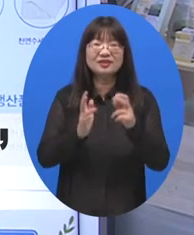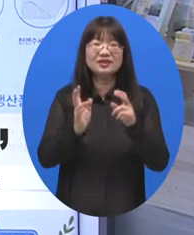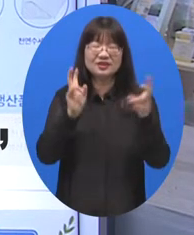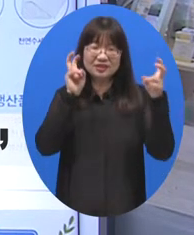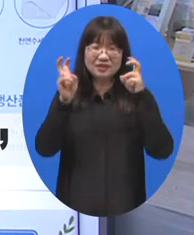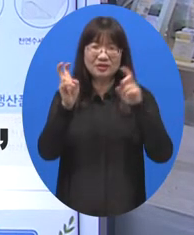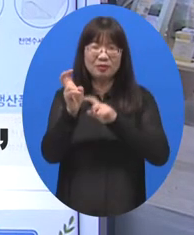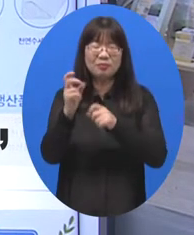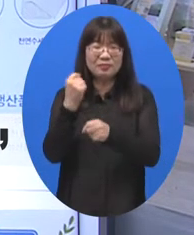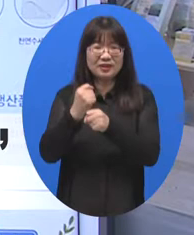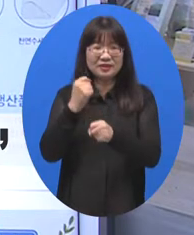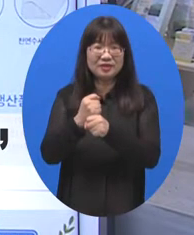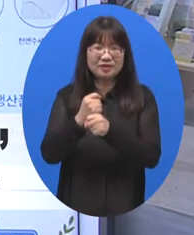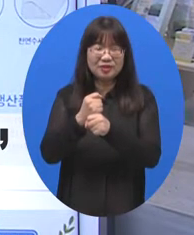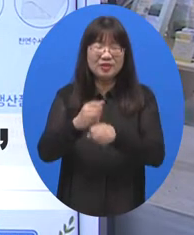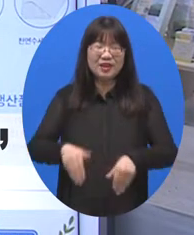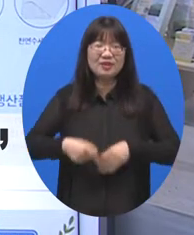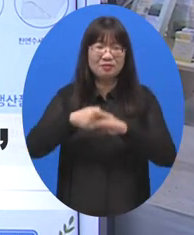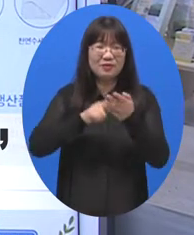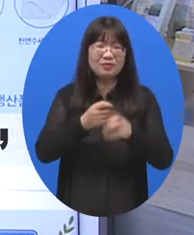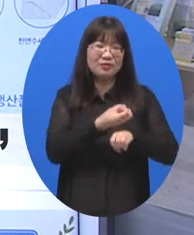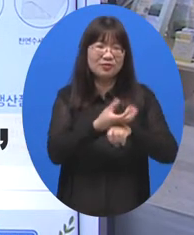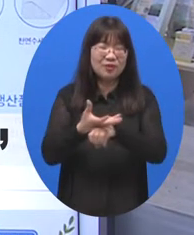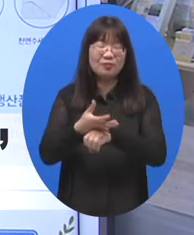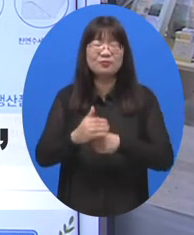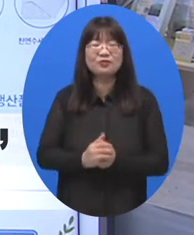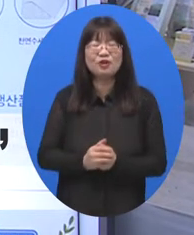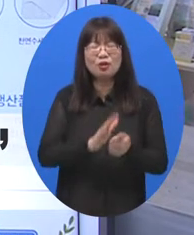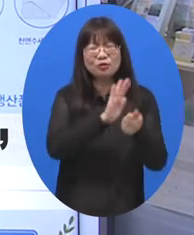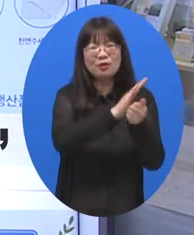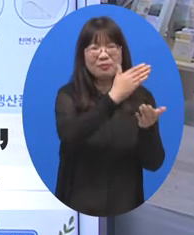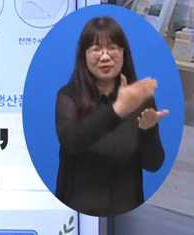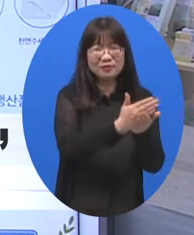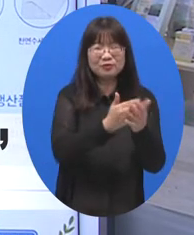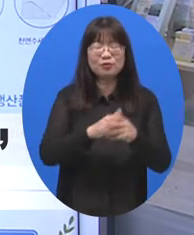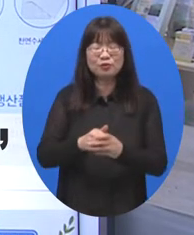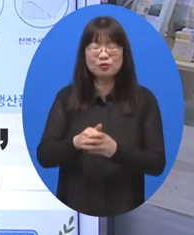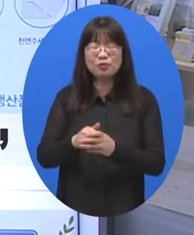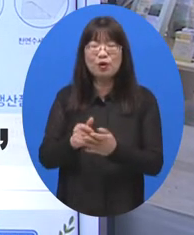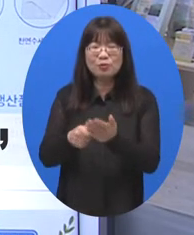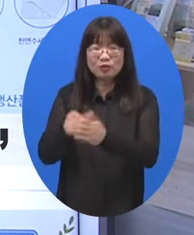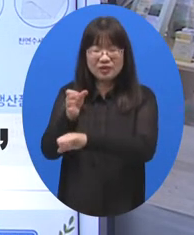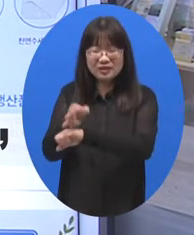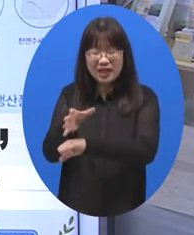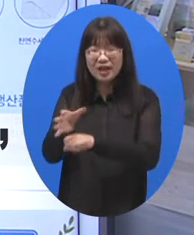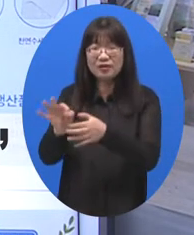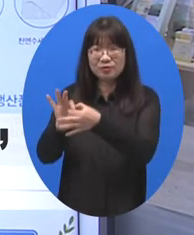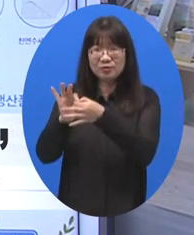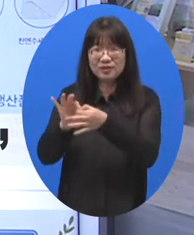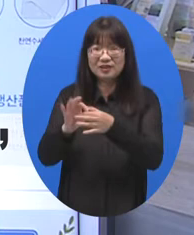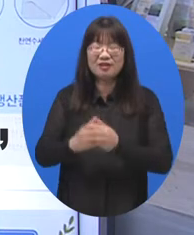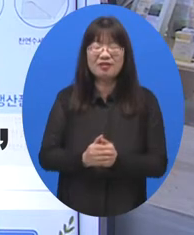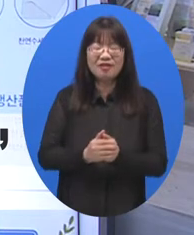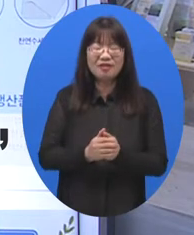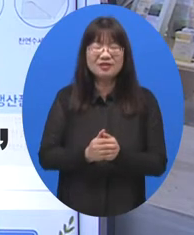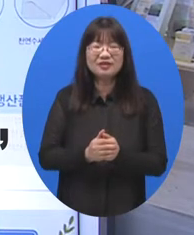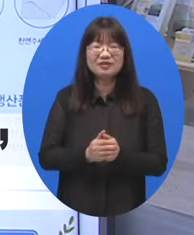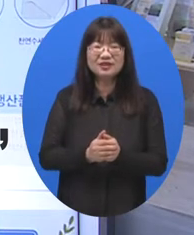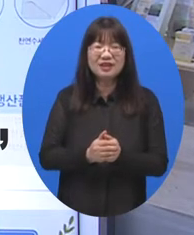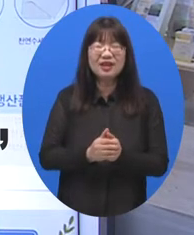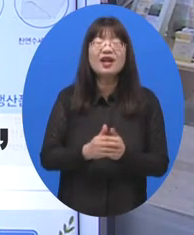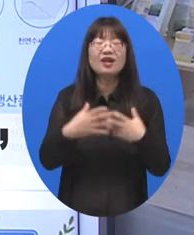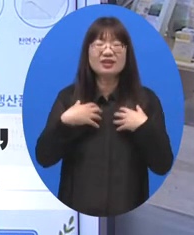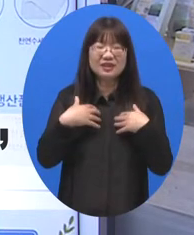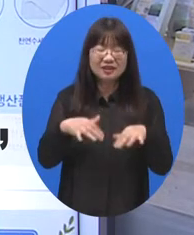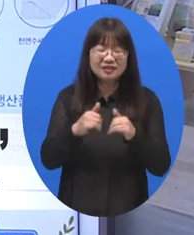어떨까요? 후원 대신 구매만으로도 취약계층의 안정적인 일자리와 경제적인 자립을 도울 수 있습니다. 현장